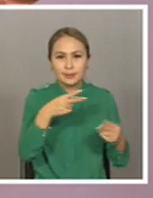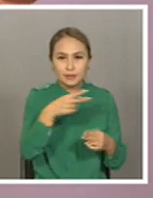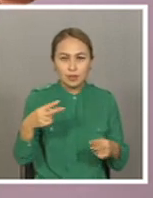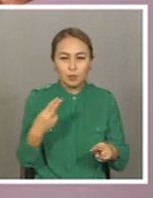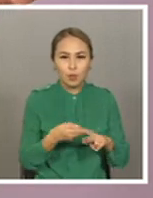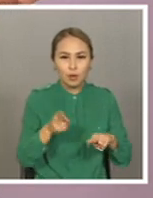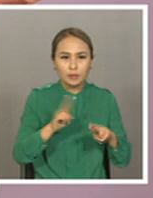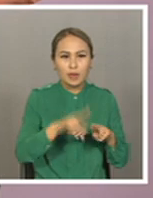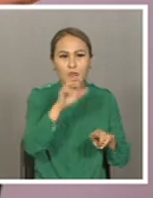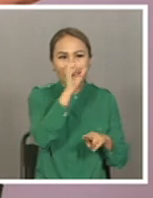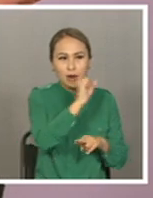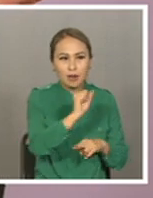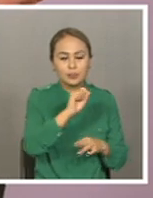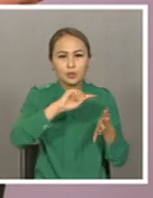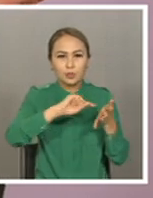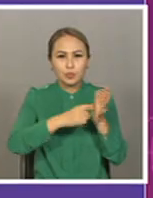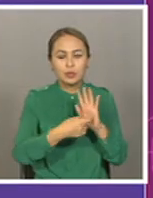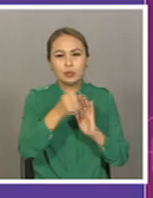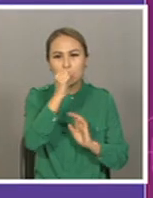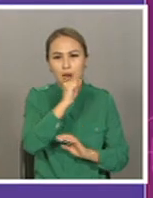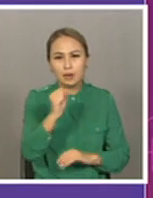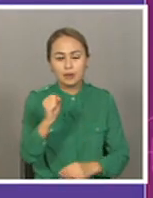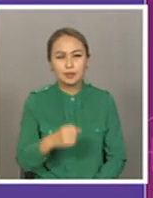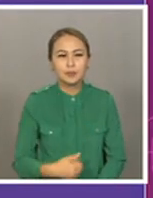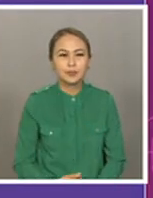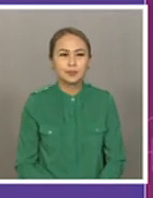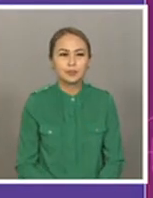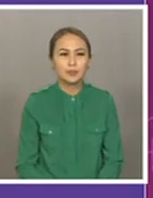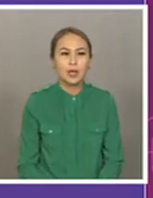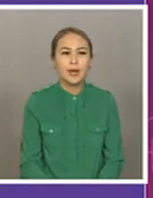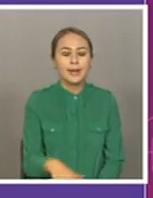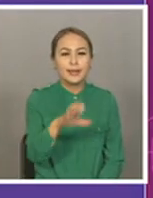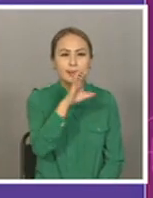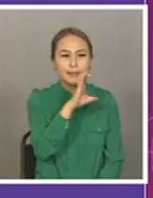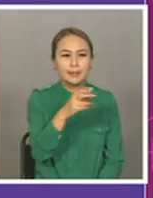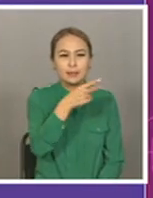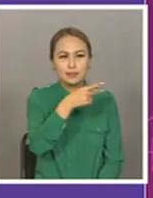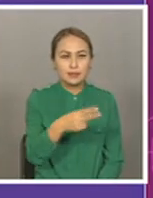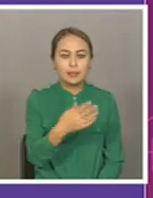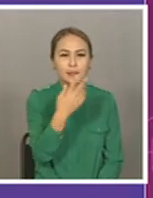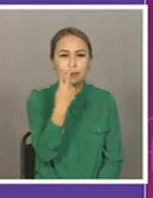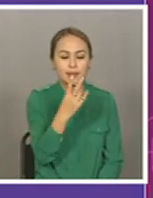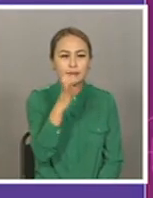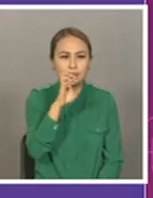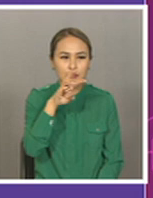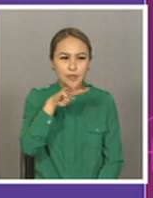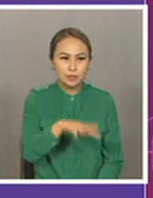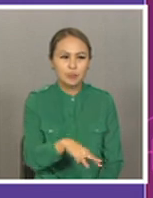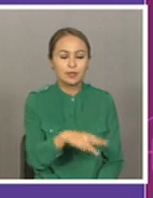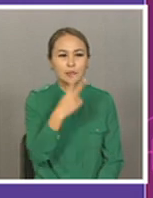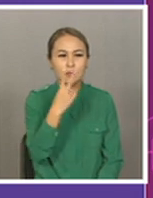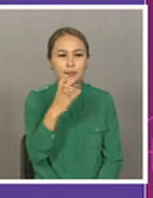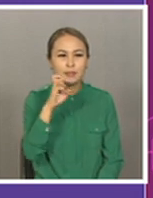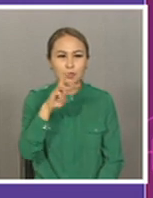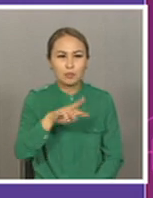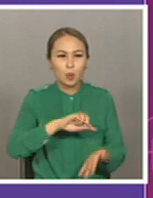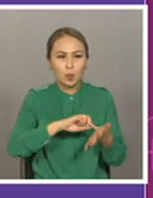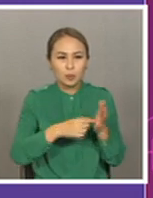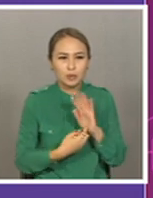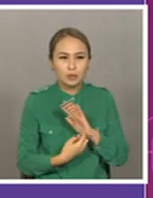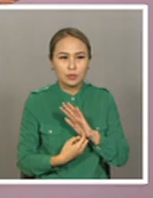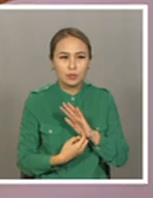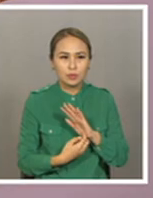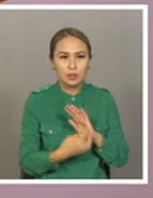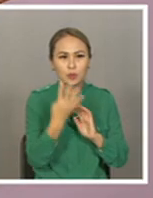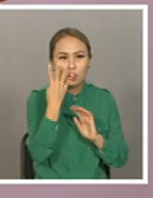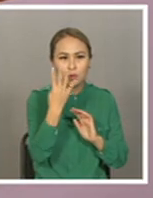А мен А-ның көбейтіндісі деп жазамыз. S тең 2 сантиметр мен 2 сантиметрдің көбейтіндісі